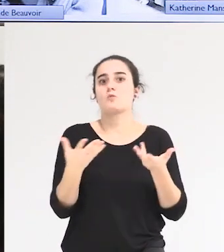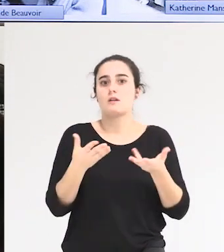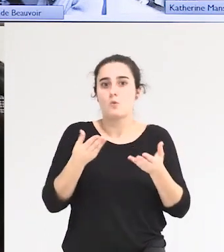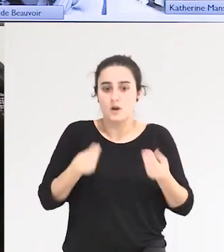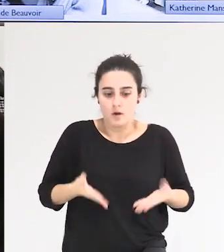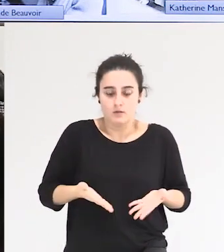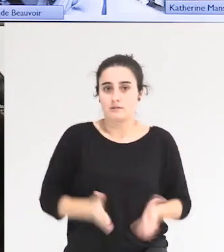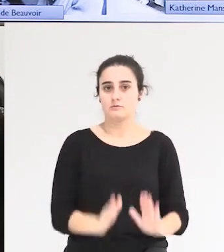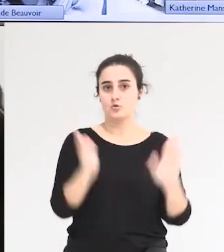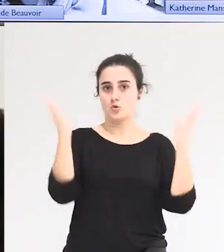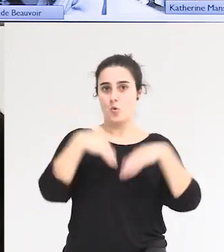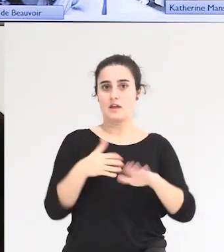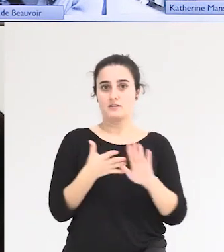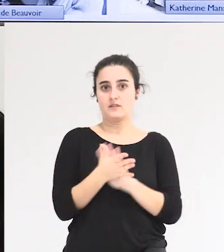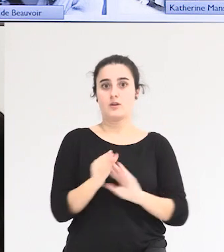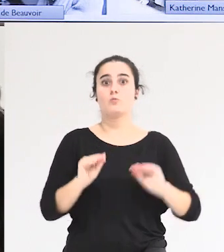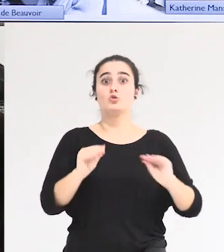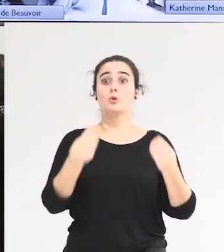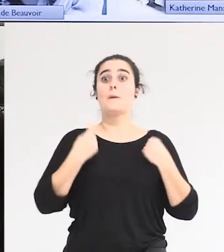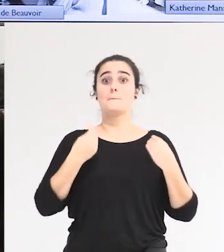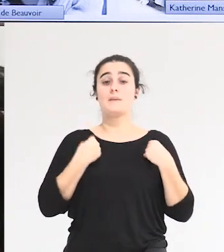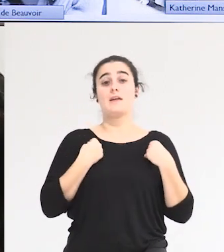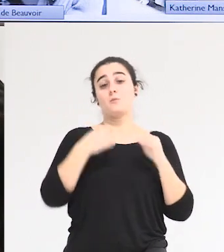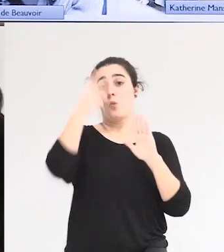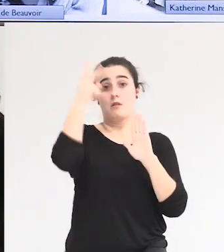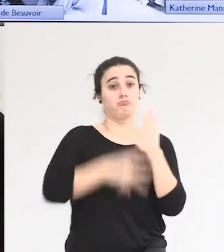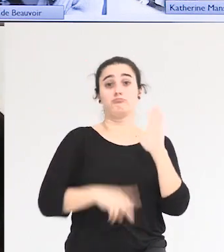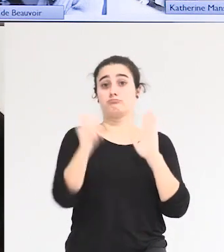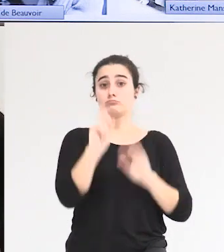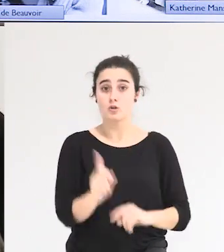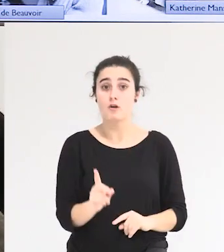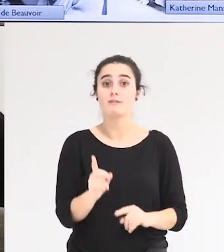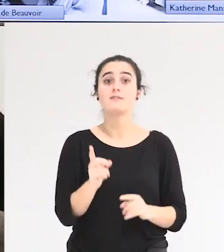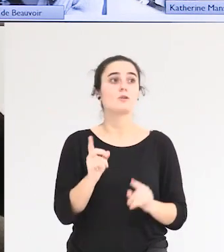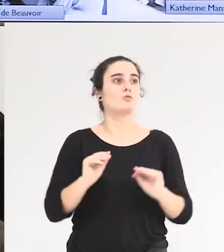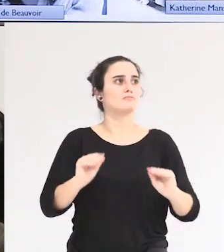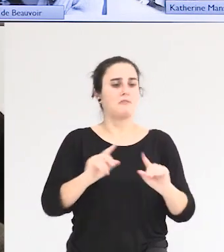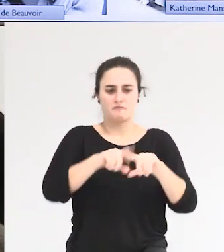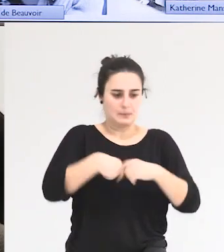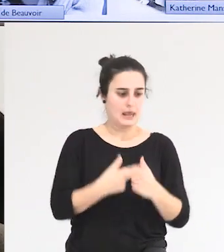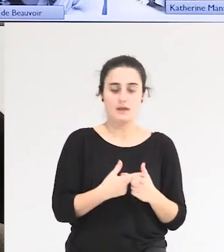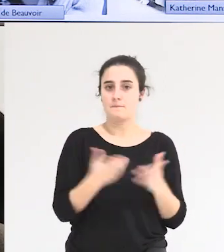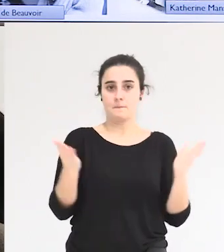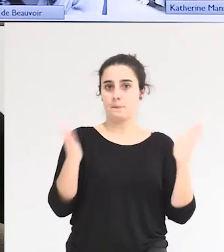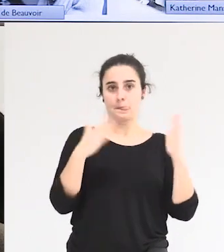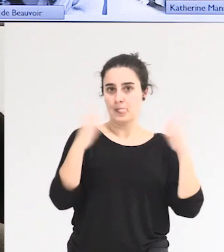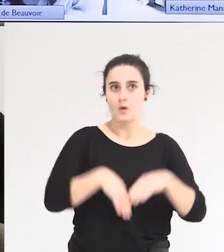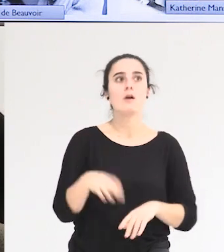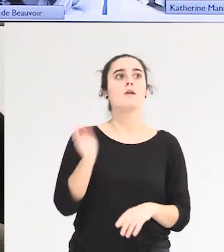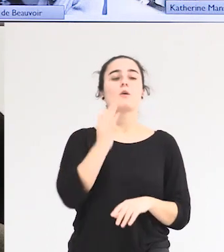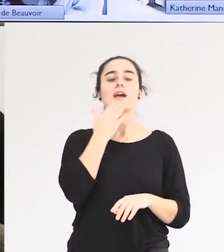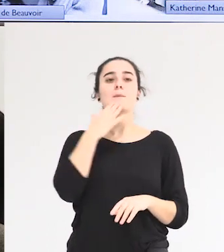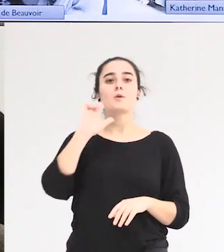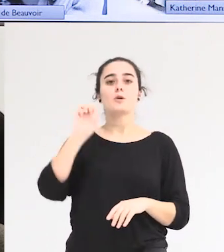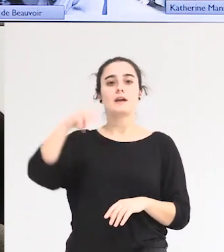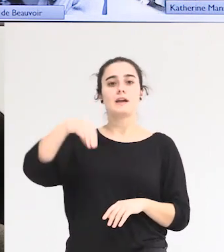bizitza bat eramaten zutela, ba, ez normatiboa, kasu horretan, ez? Ze, bueno, ba, ez zeukaten familiarik, Emily